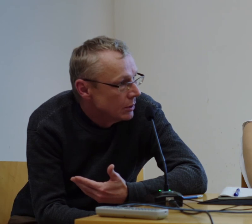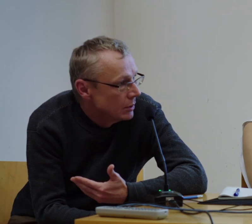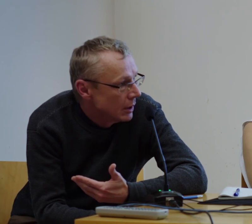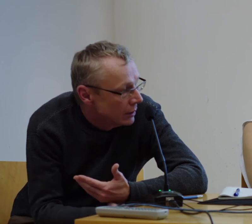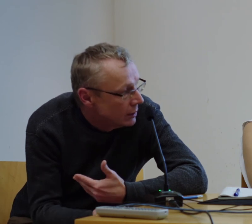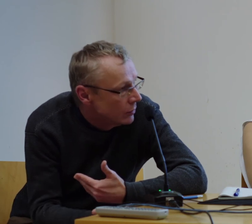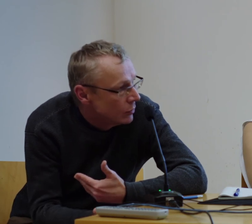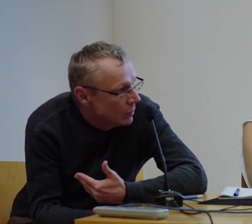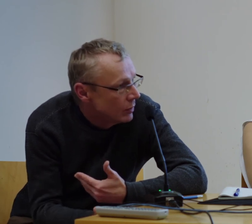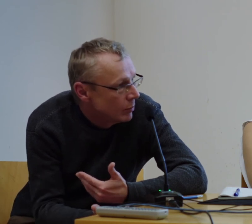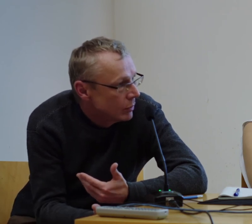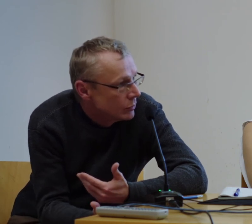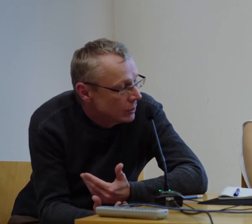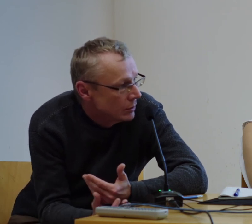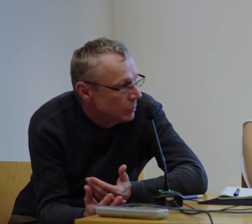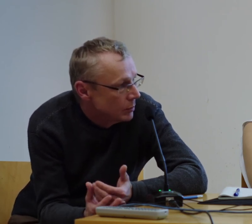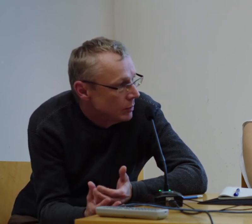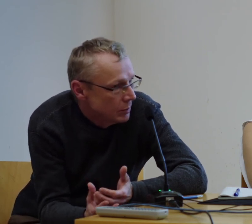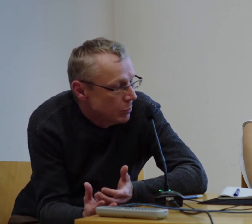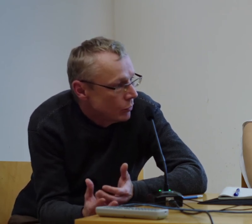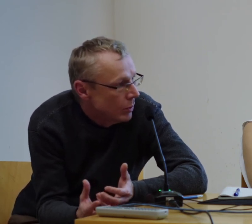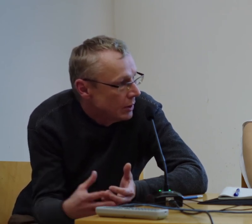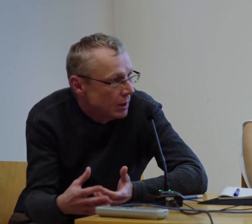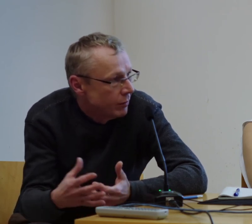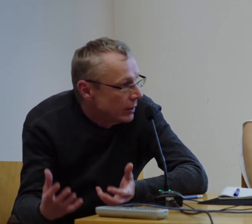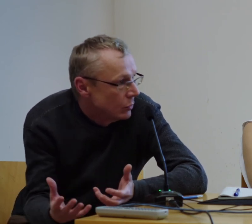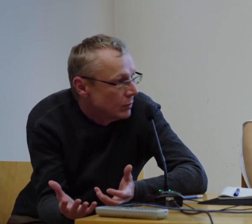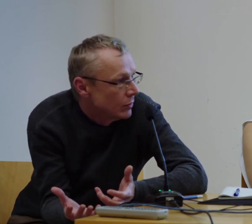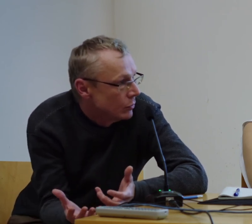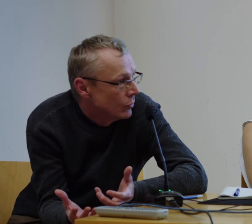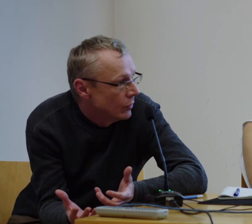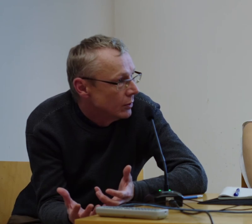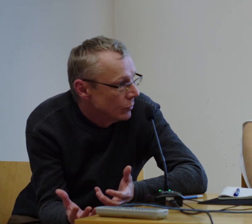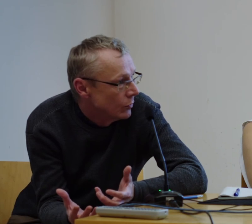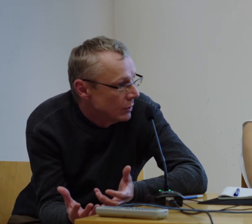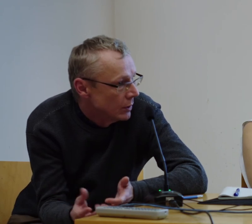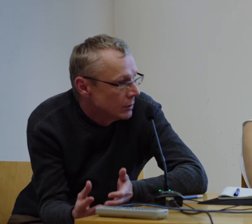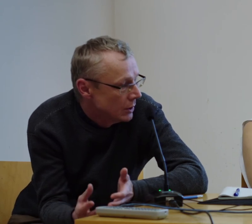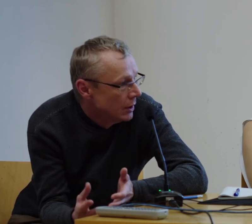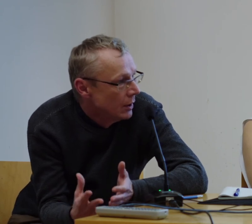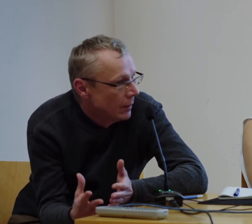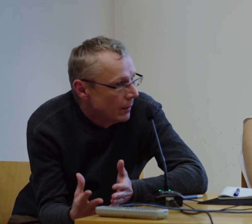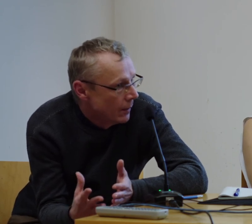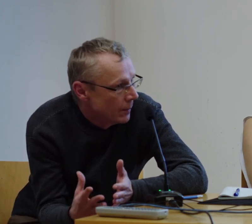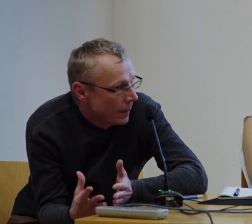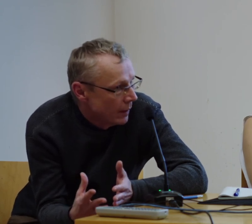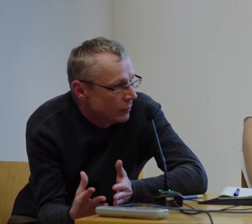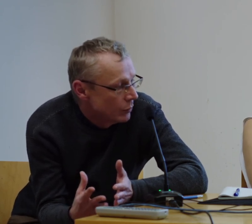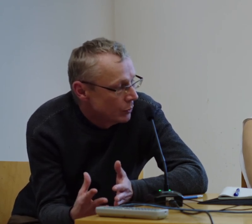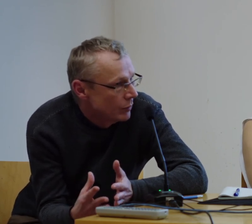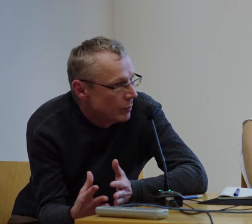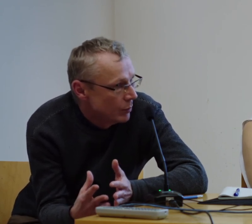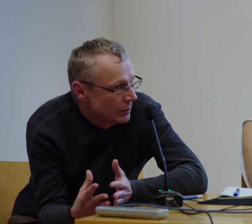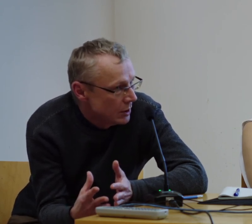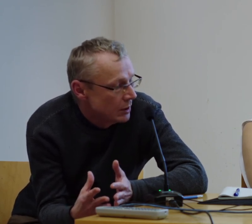jako kritik té situace nebo, člověk, nebo osoba, která reflektuje vlastně to, co se děje. Takže já jsem v